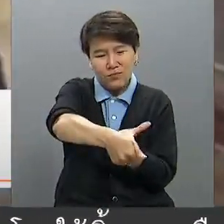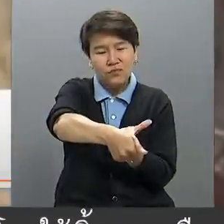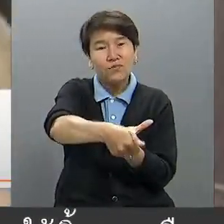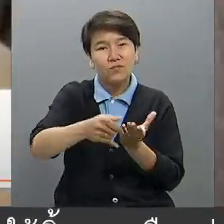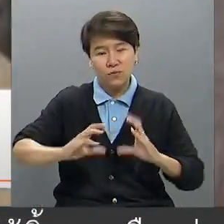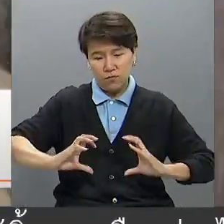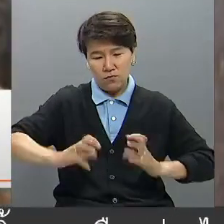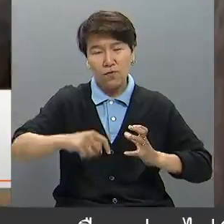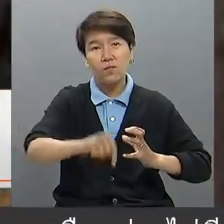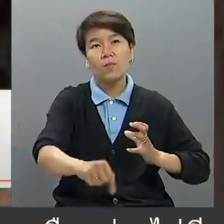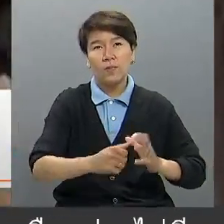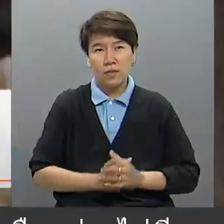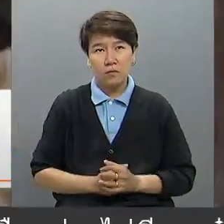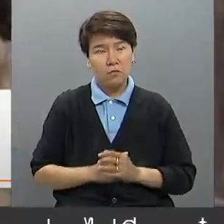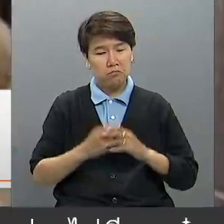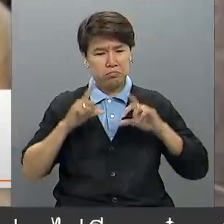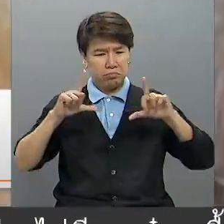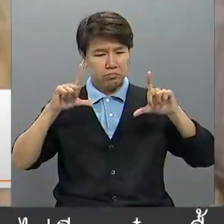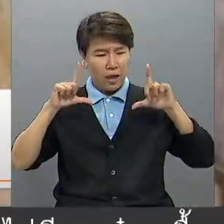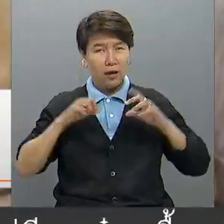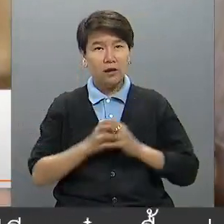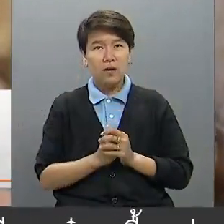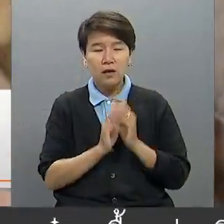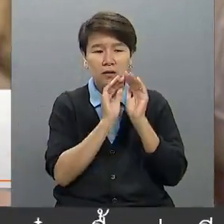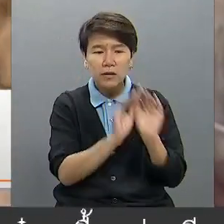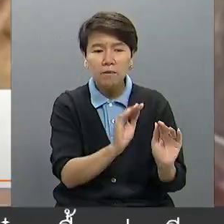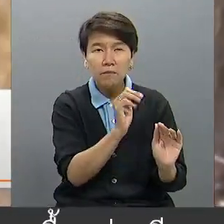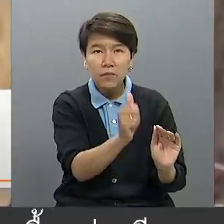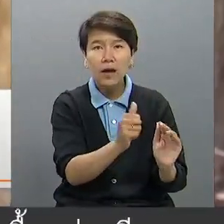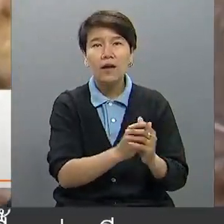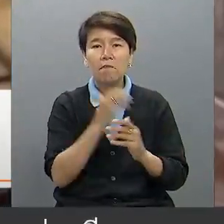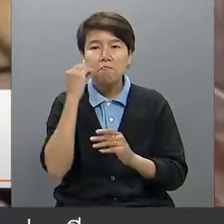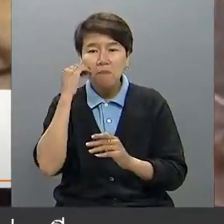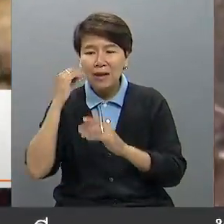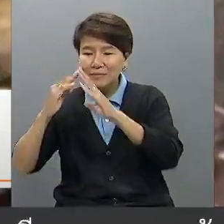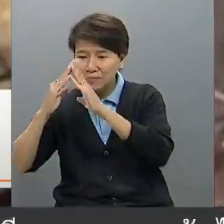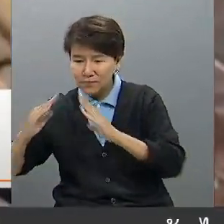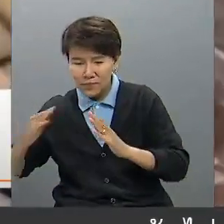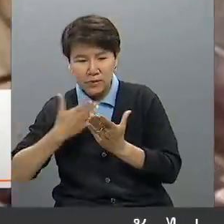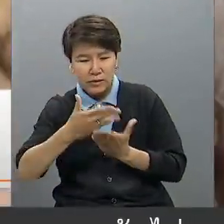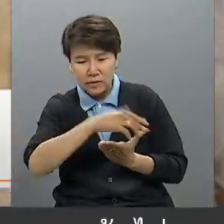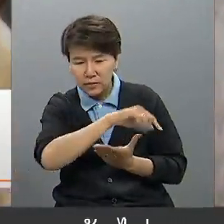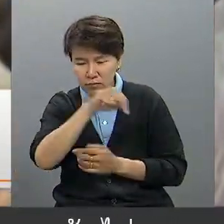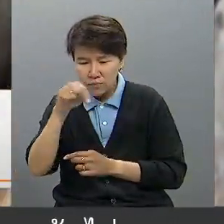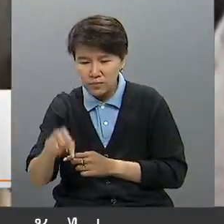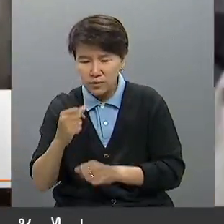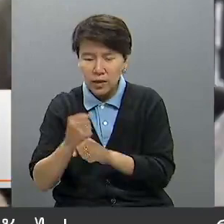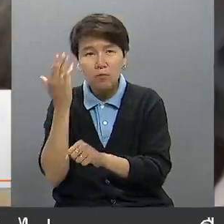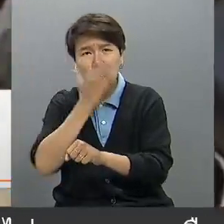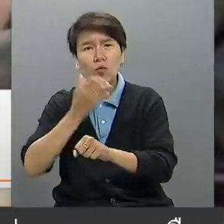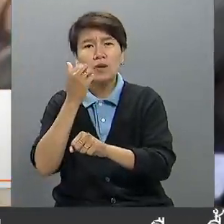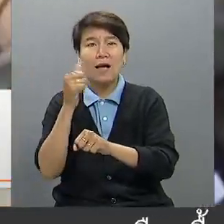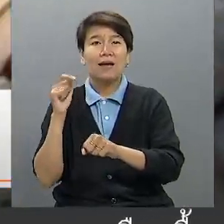ะสมให้คนรุ่นลูกรุ่นหลานได้มาเรียนรู้หรือว่าซื้อไปประดับตกแต่งด้วยครับ นะคุณรีเพชรมากครับก็เป็นช่างทําเกวียนโบราณที่เห็นอยู่นี่แ